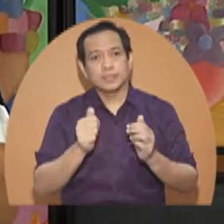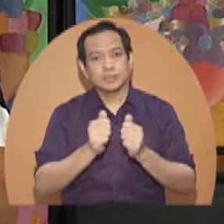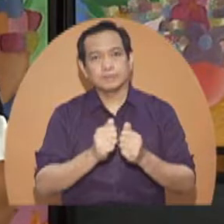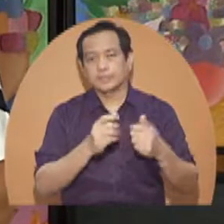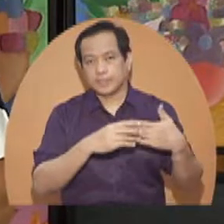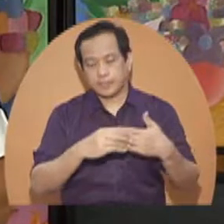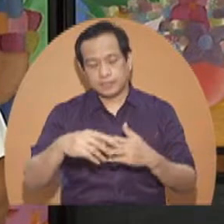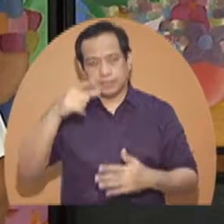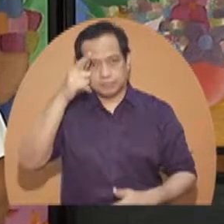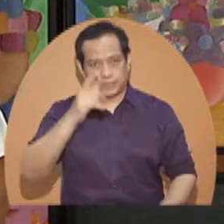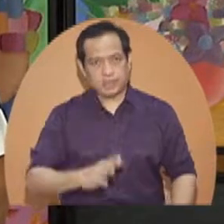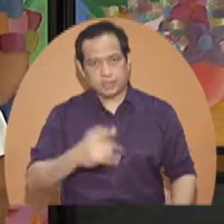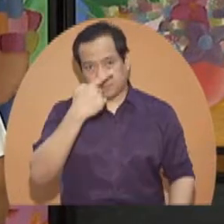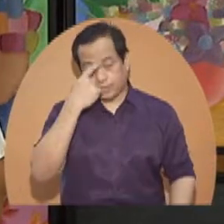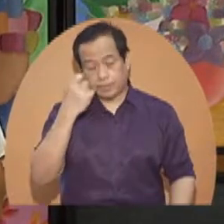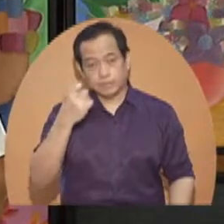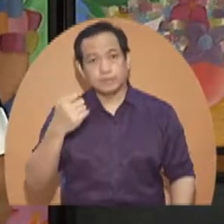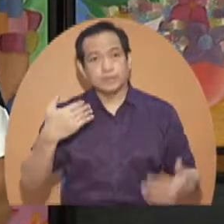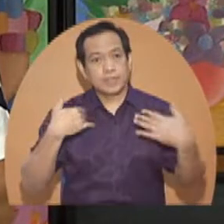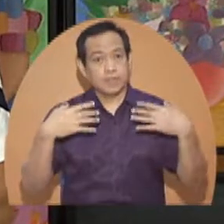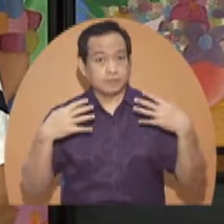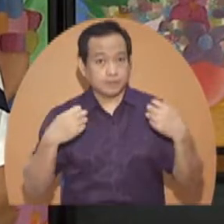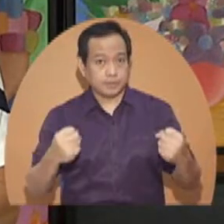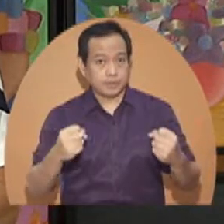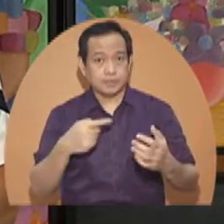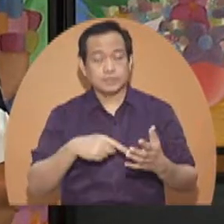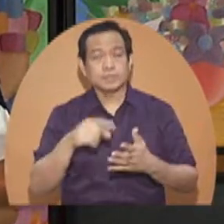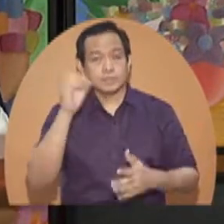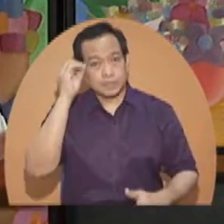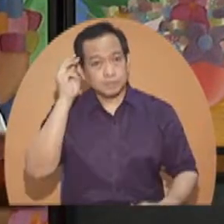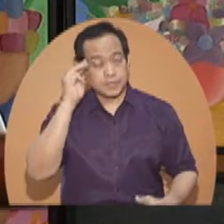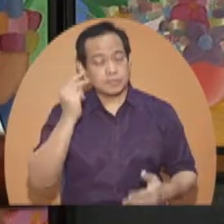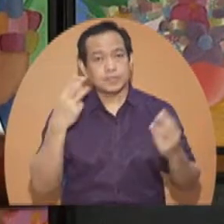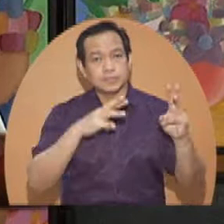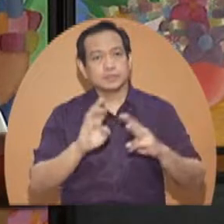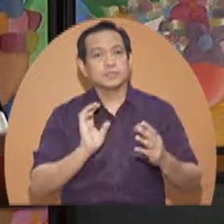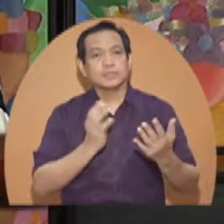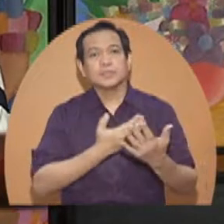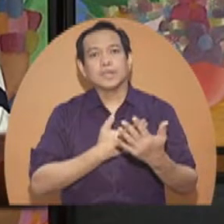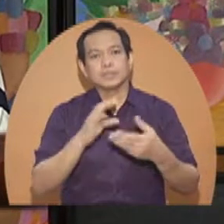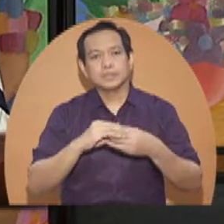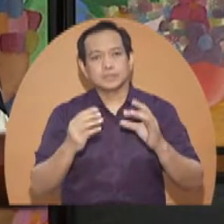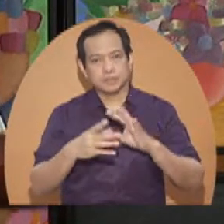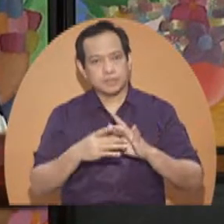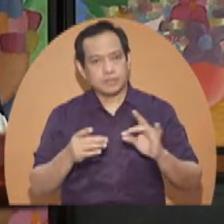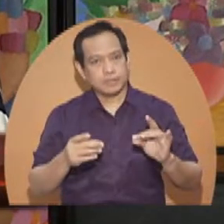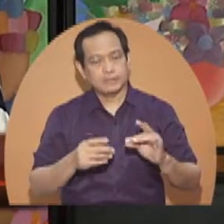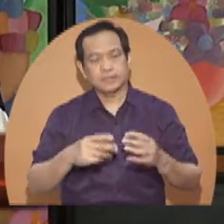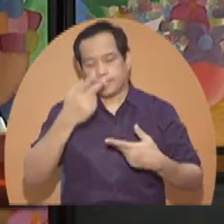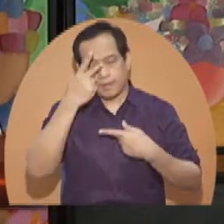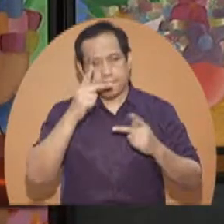sa gabay ng Diyos dahil magkakaroon ng lakas. Ito po si Orly Mercado. Tungayan natin ang ating mga